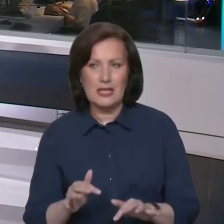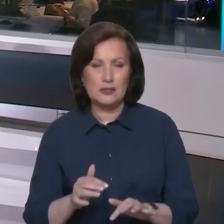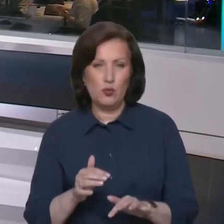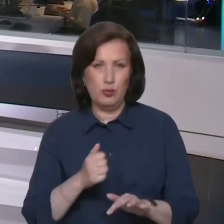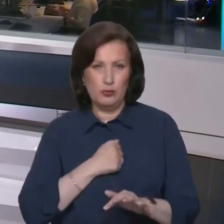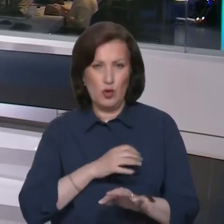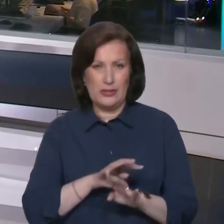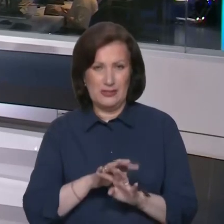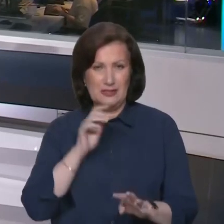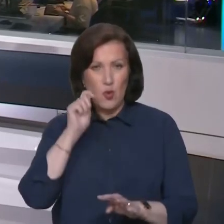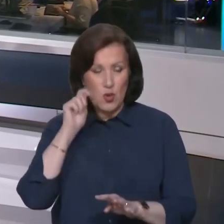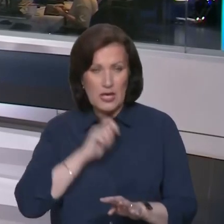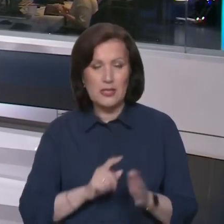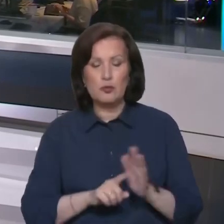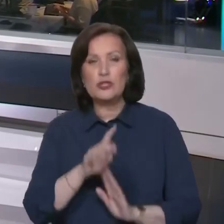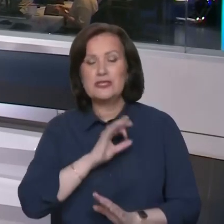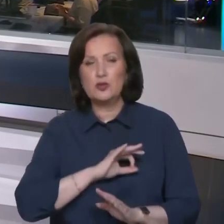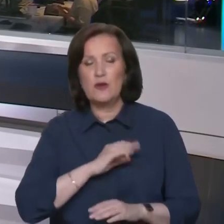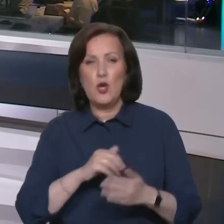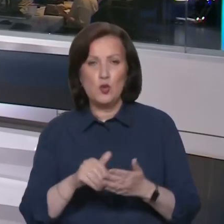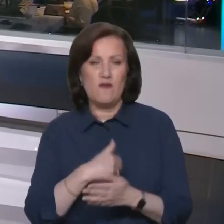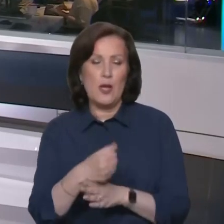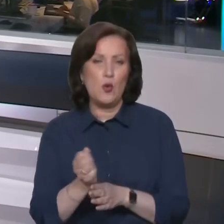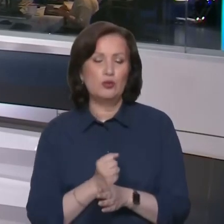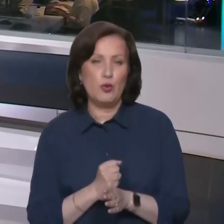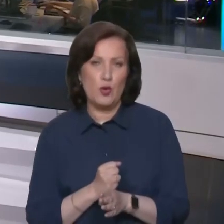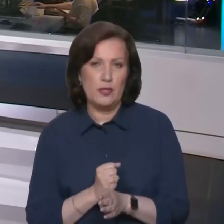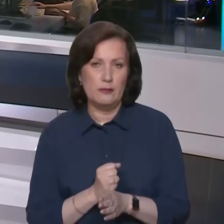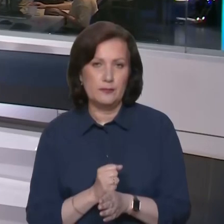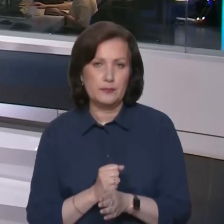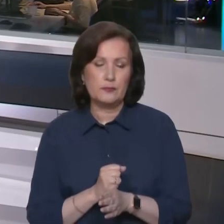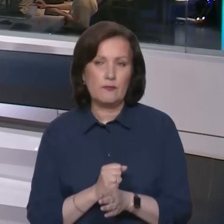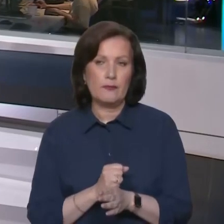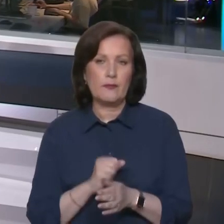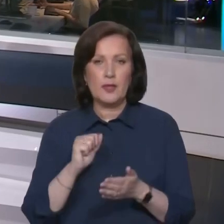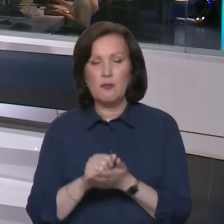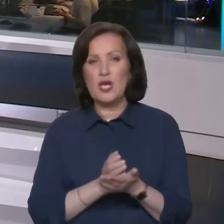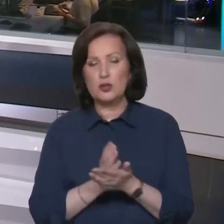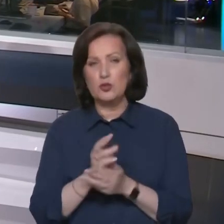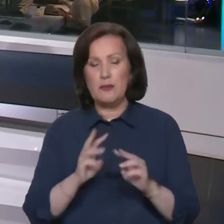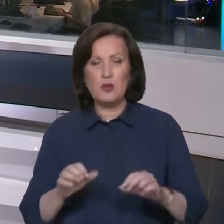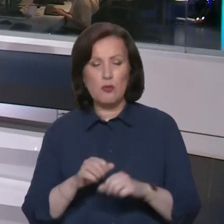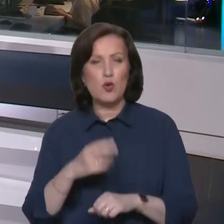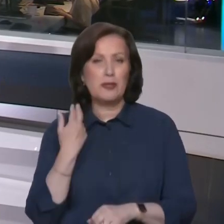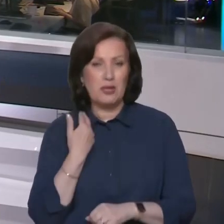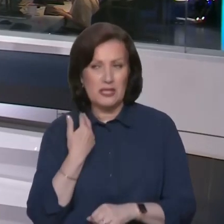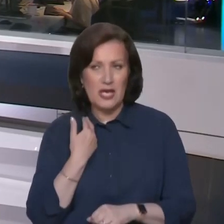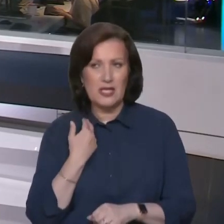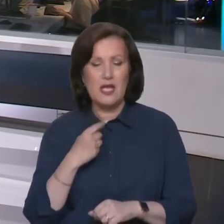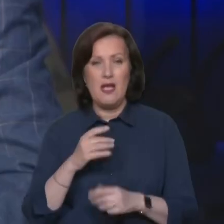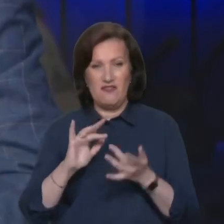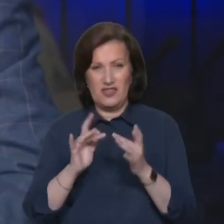Збройних сил України, вони почали застосовувати нове озброєння. От прес-служба Міноборони Великої Британії у